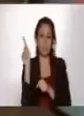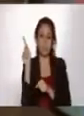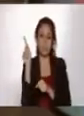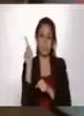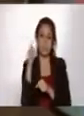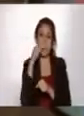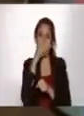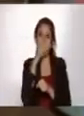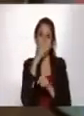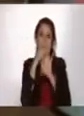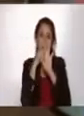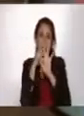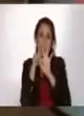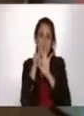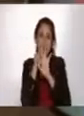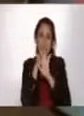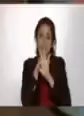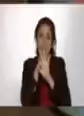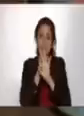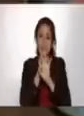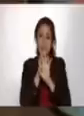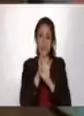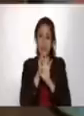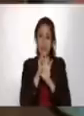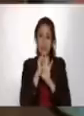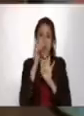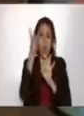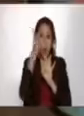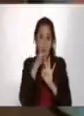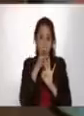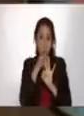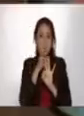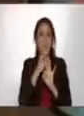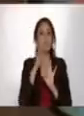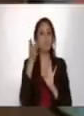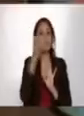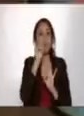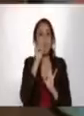وعندي 3 بنات وربنا رزقني دي بدوت، وقلت داخل بنات داخل بناتي،